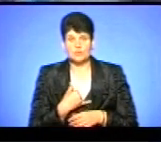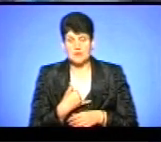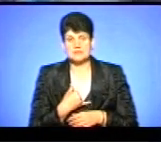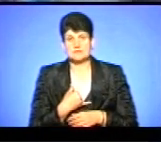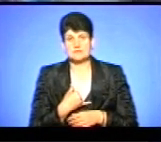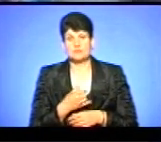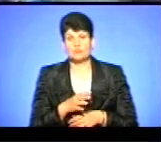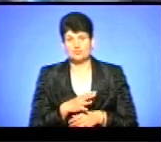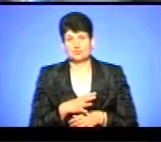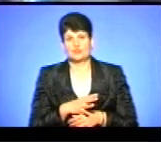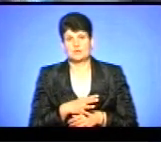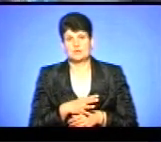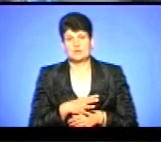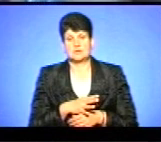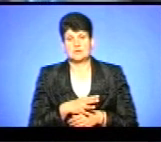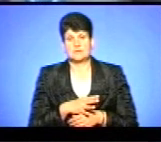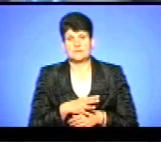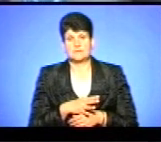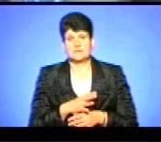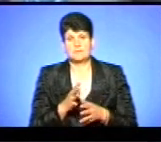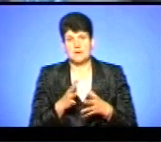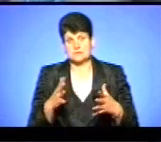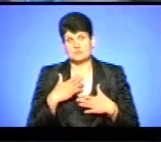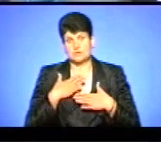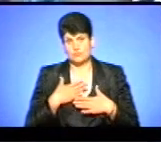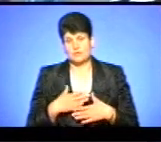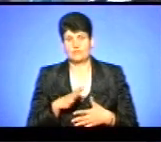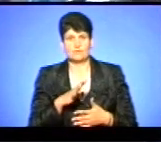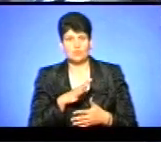були максимум задоволені, максимум